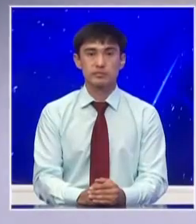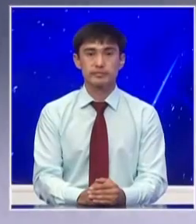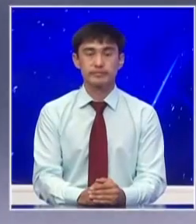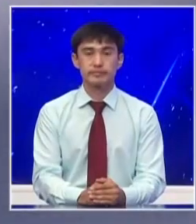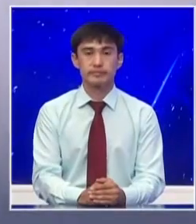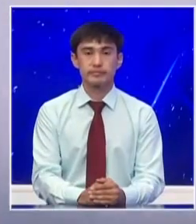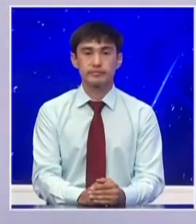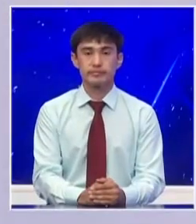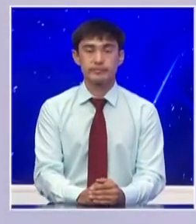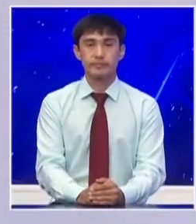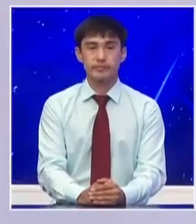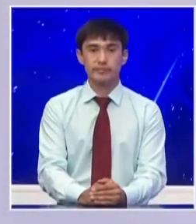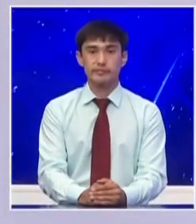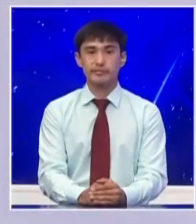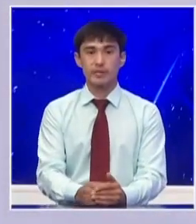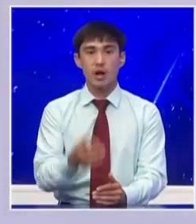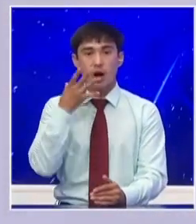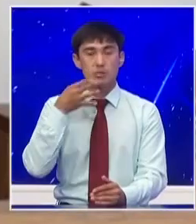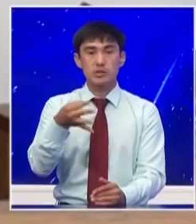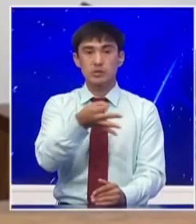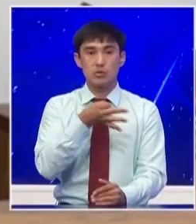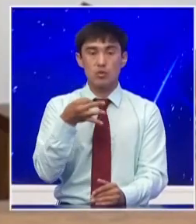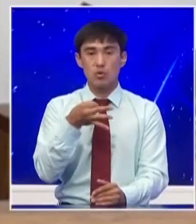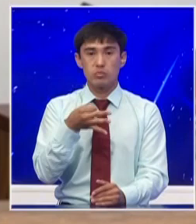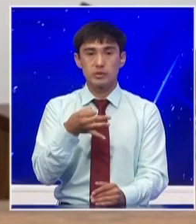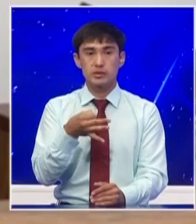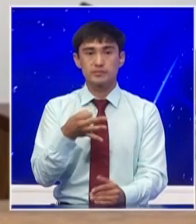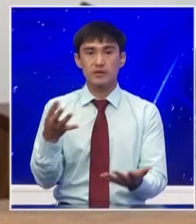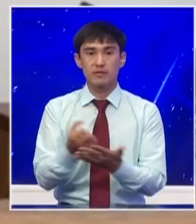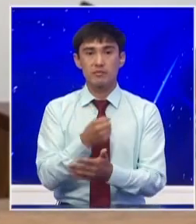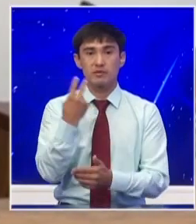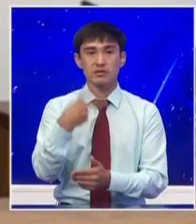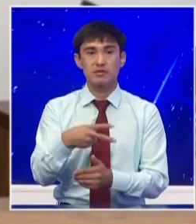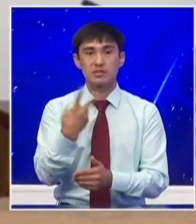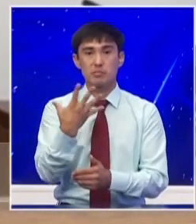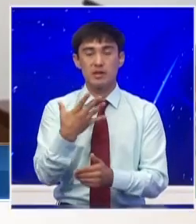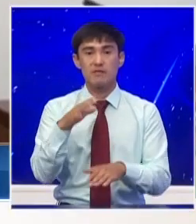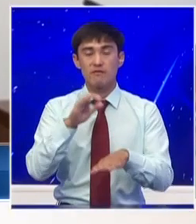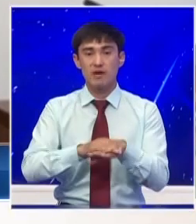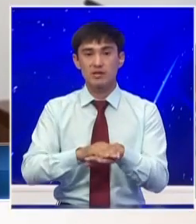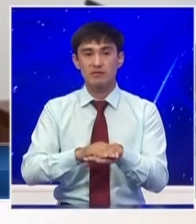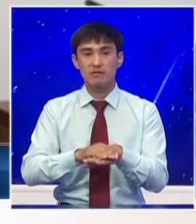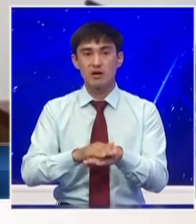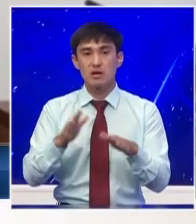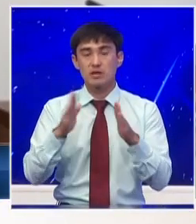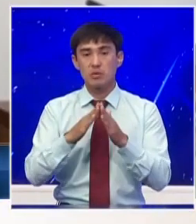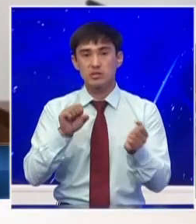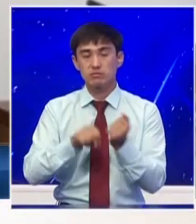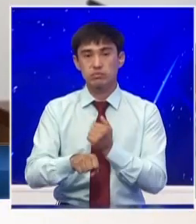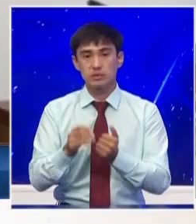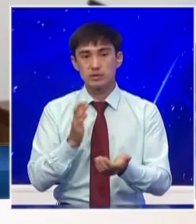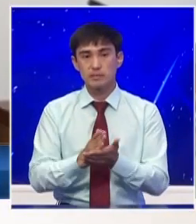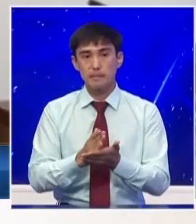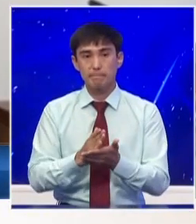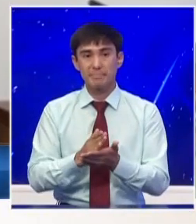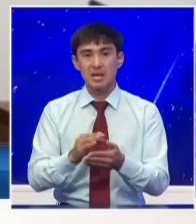На территории Алматинской области сотрудниками полиции уже выявлено порядка 25 фактов бытовых правонарушений. По ним